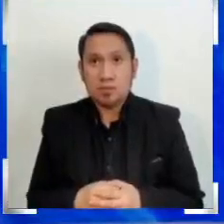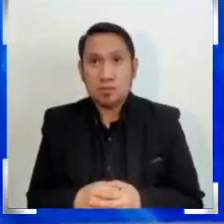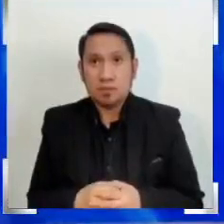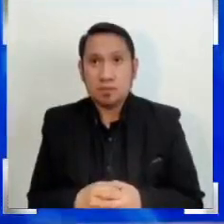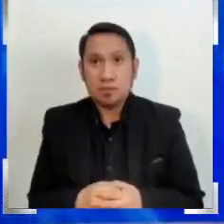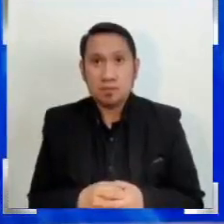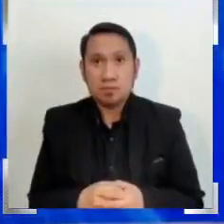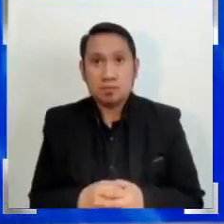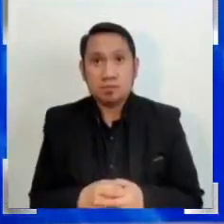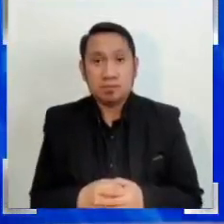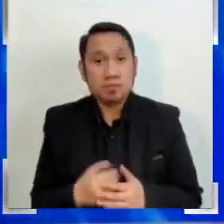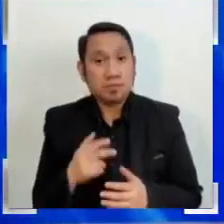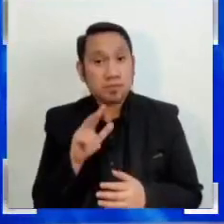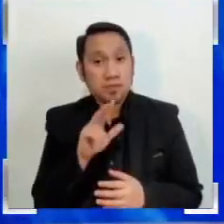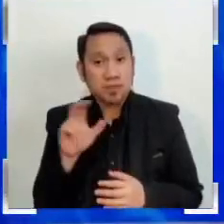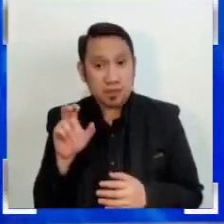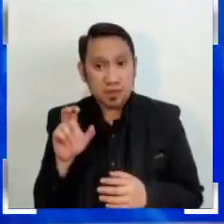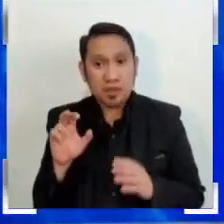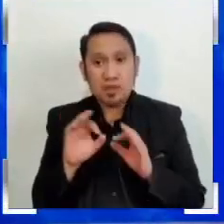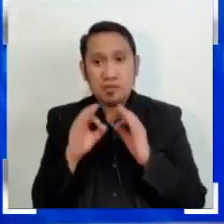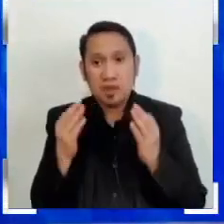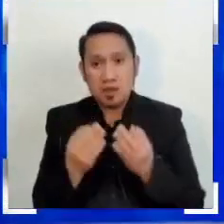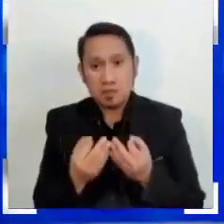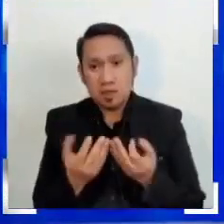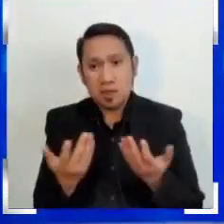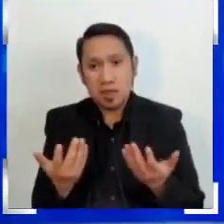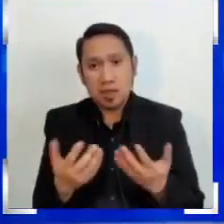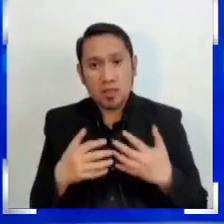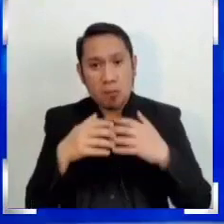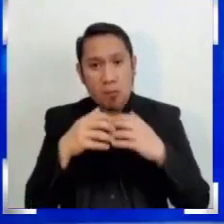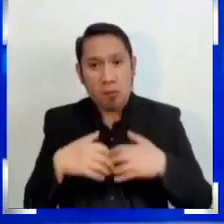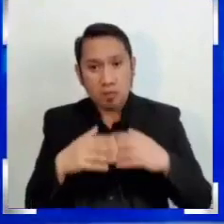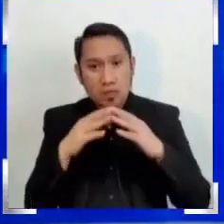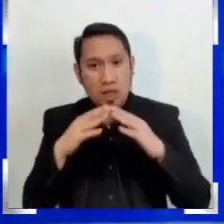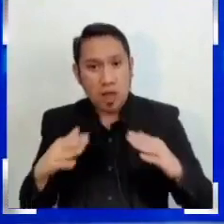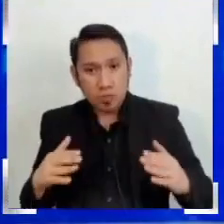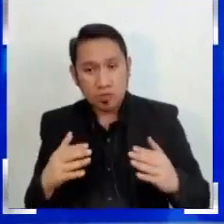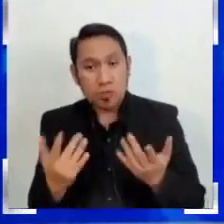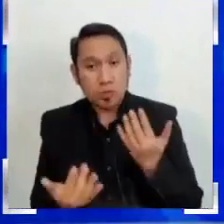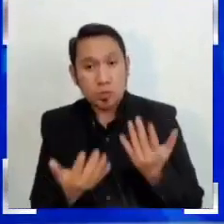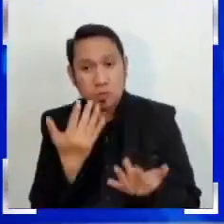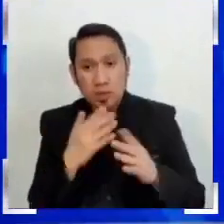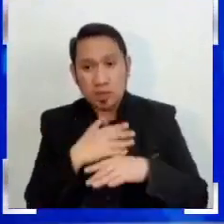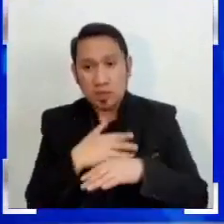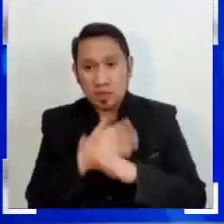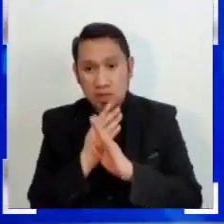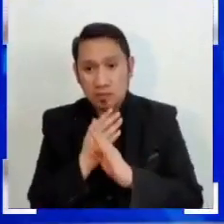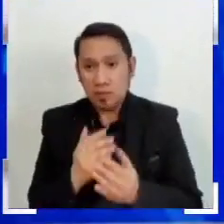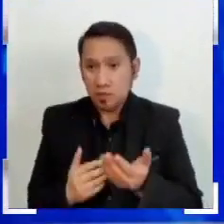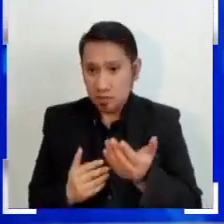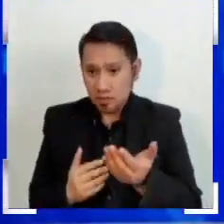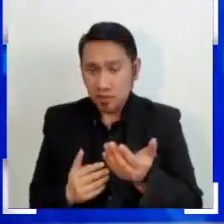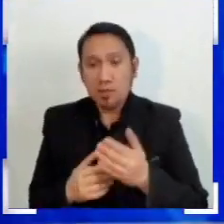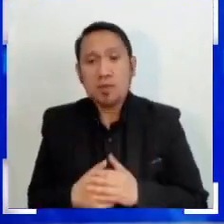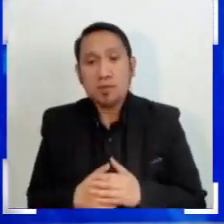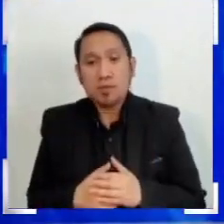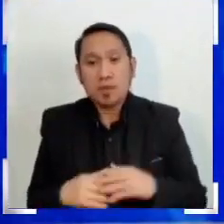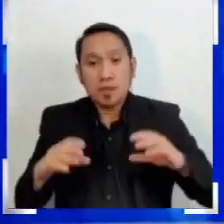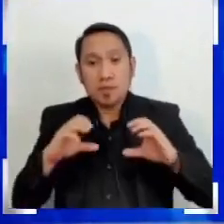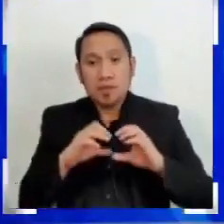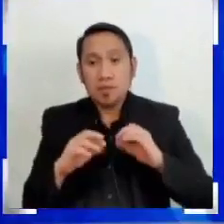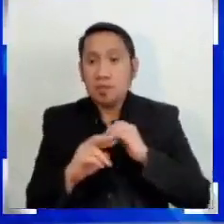Mahigit 300 pamilya ang nawalan ng tirahan sa sunog sa Davao City. Saksi si Jandy Esteban ng GMA Regional